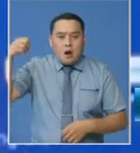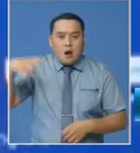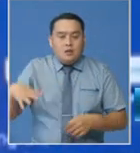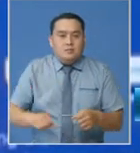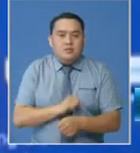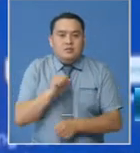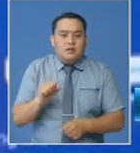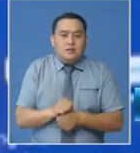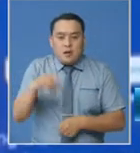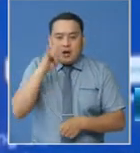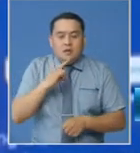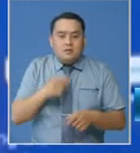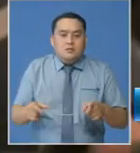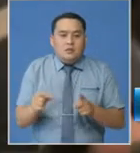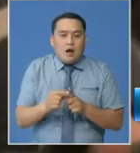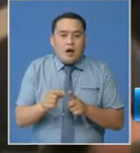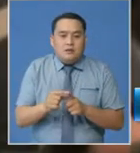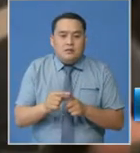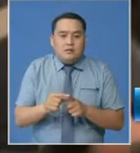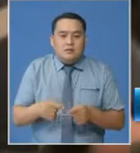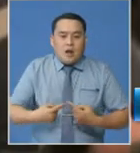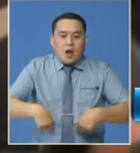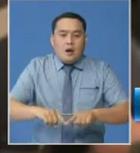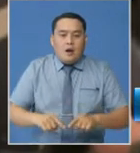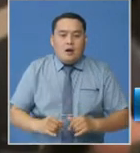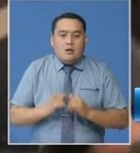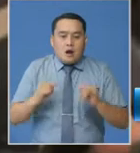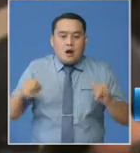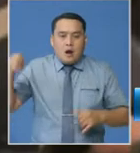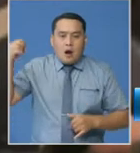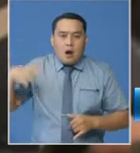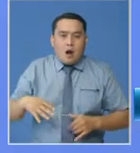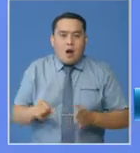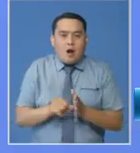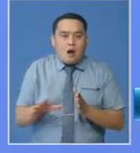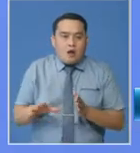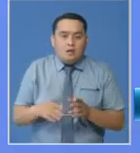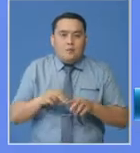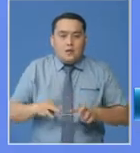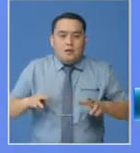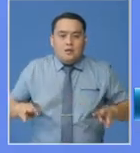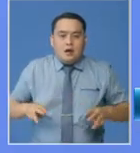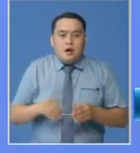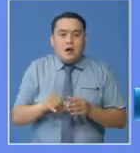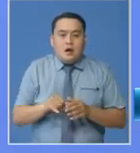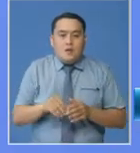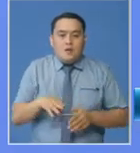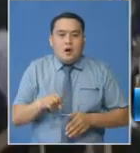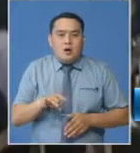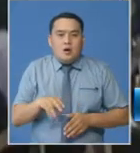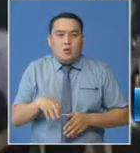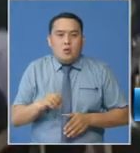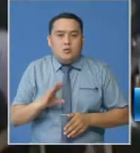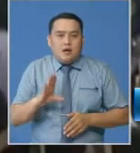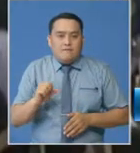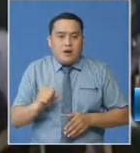электростанции в Казахстане. По словам директора Департамента развития атомных и энергетических проектов Министерства энергетики Батыржана